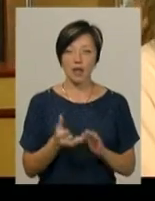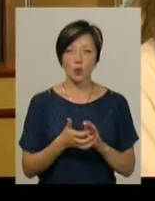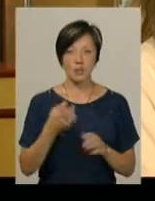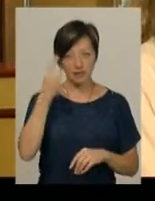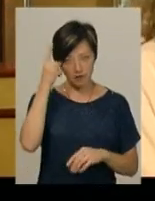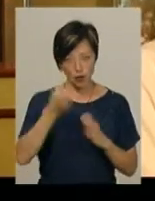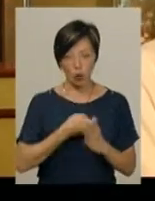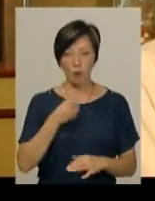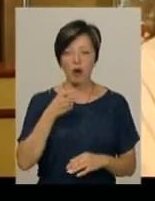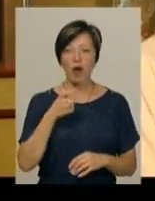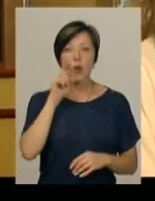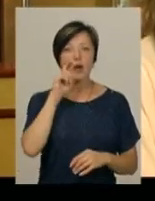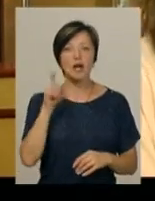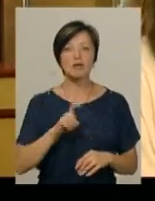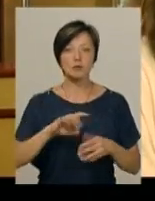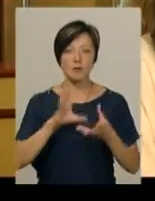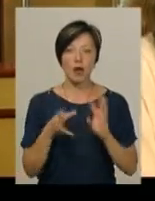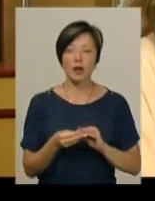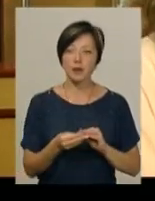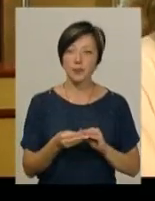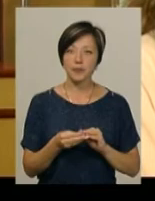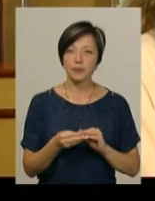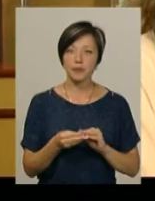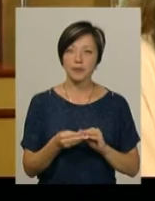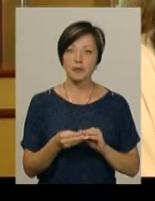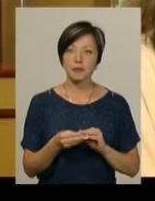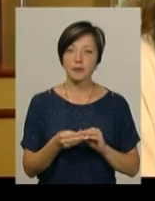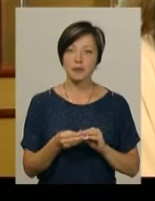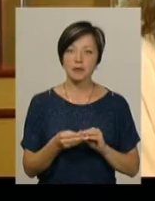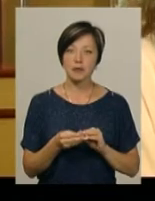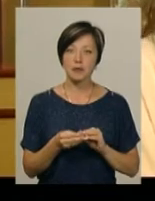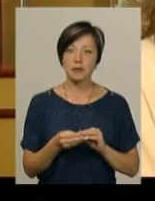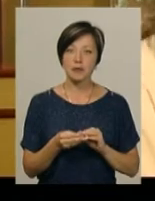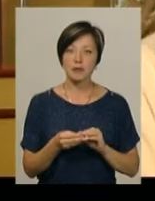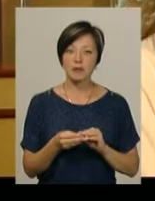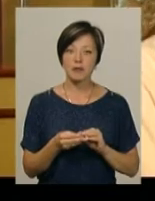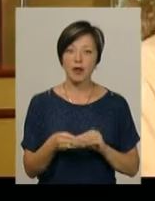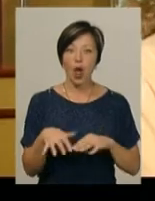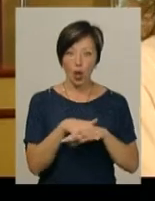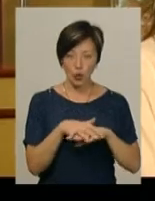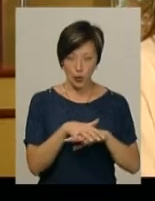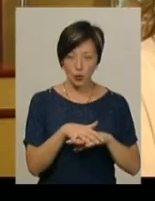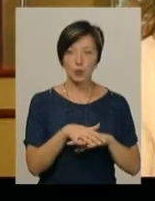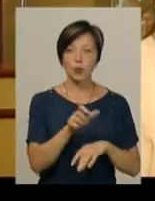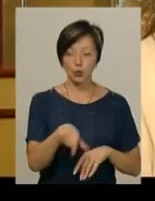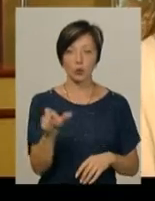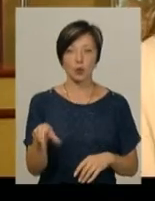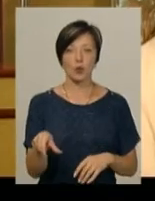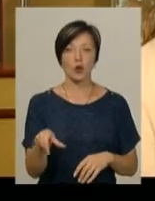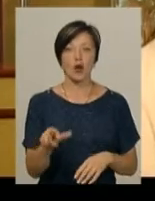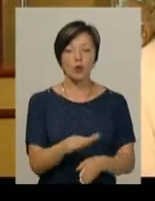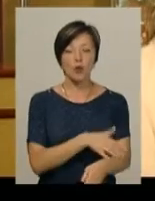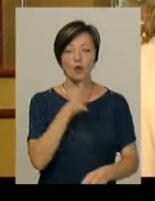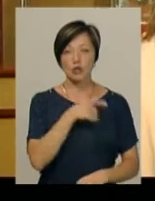відома українському взагалі, ну, люду, так, тому що